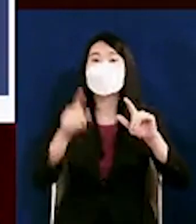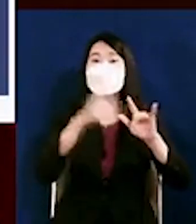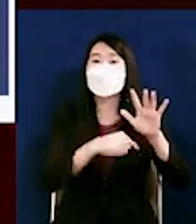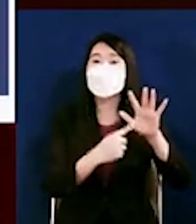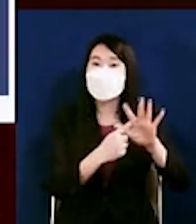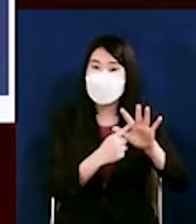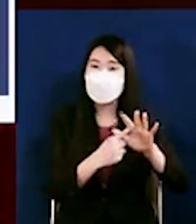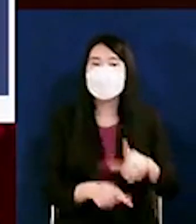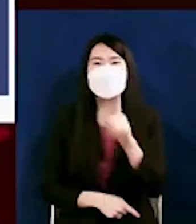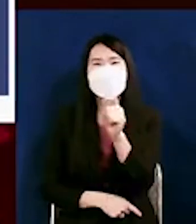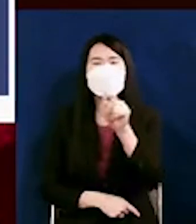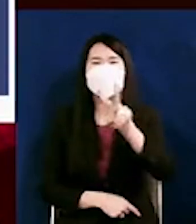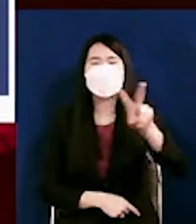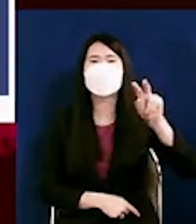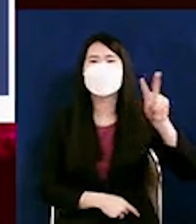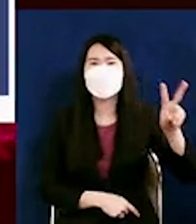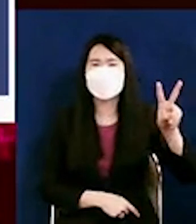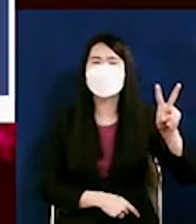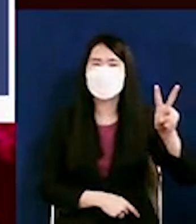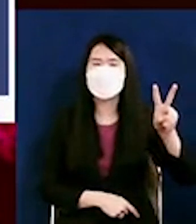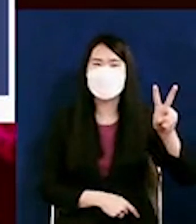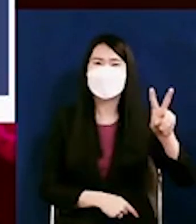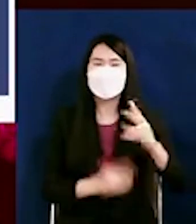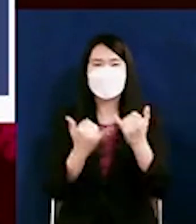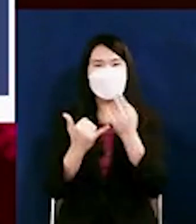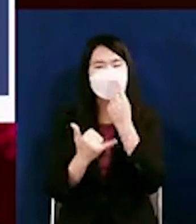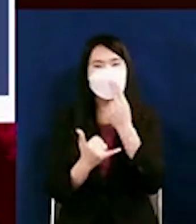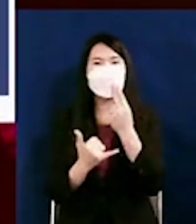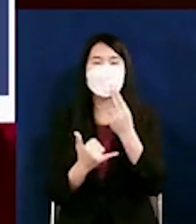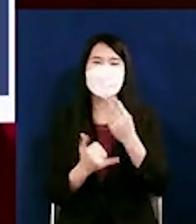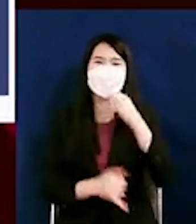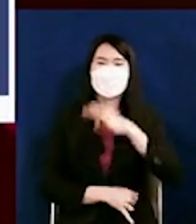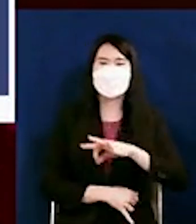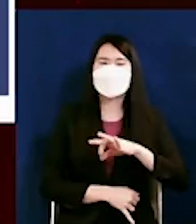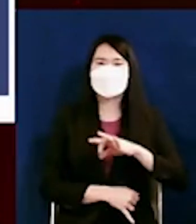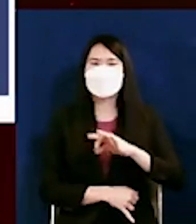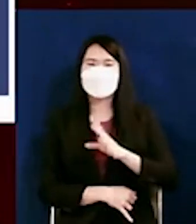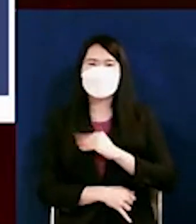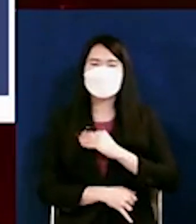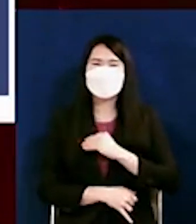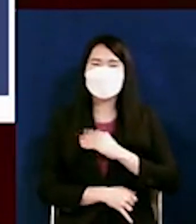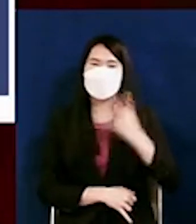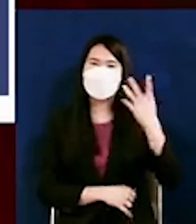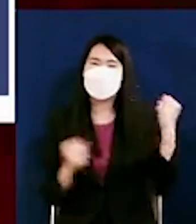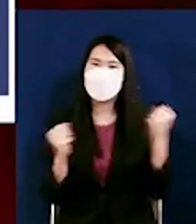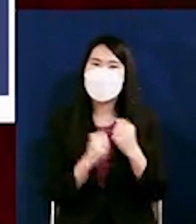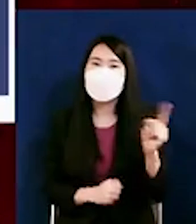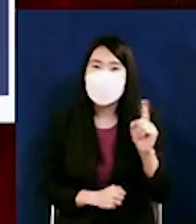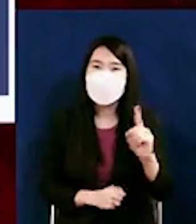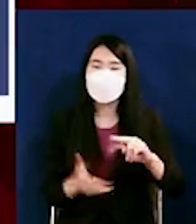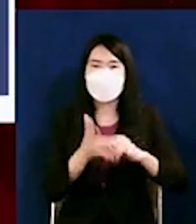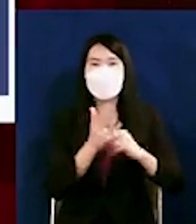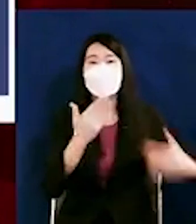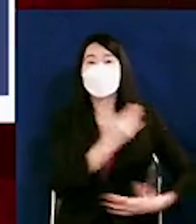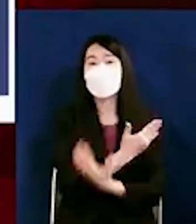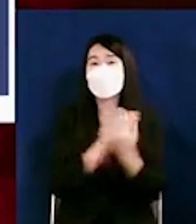แล้วก็ A22V ซึ่งอันนี้เนี่ยที่เรากลัวเรากังวลเพราะมันทำให้อำนาจการแพร่กระ